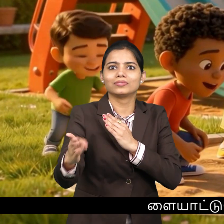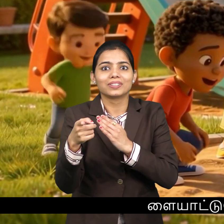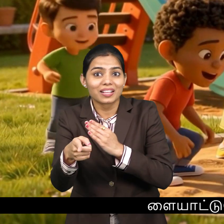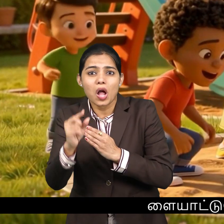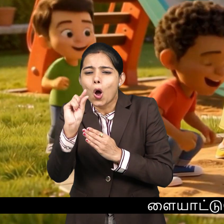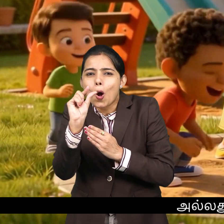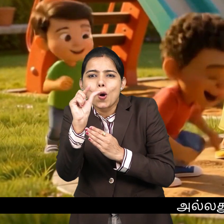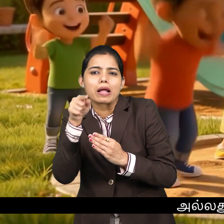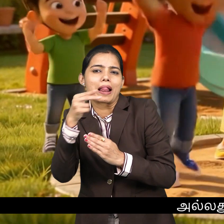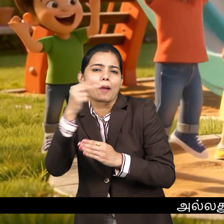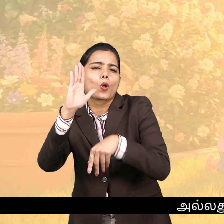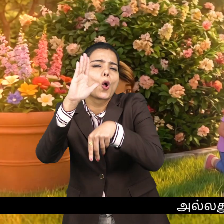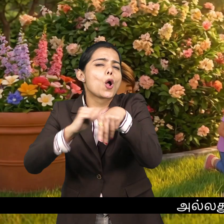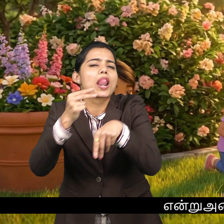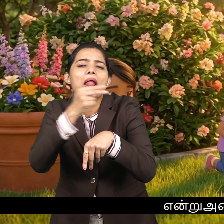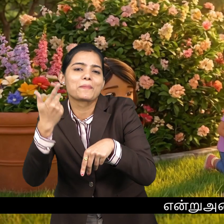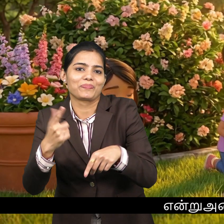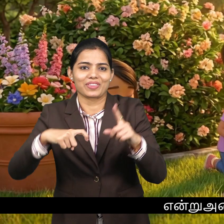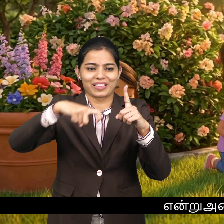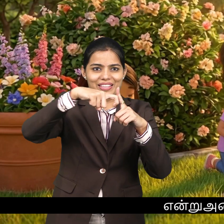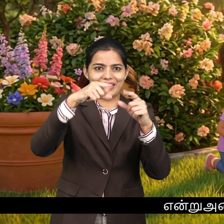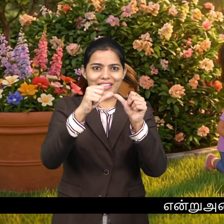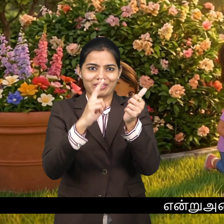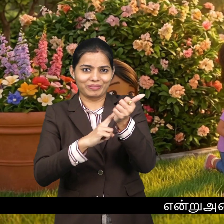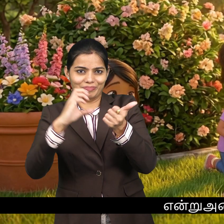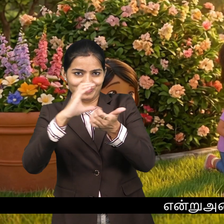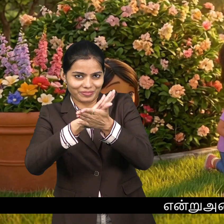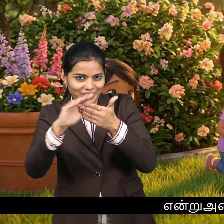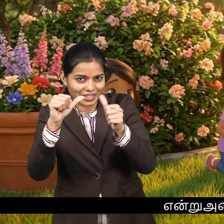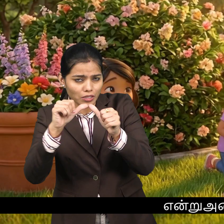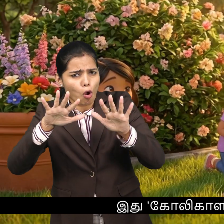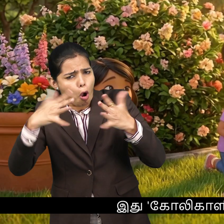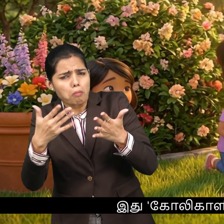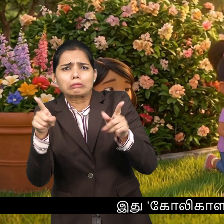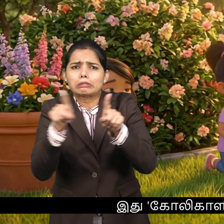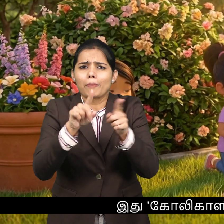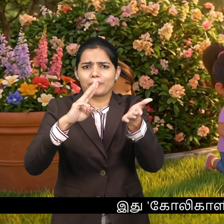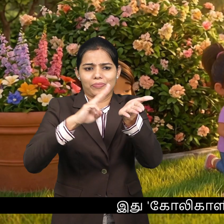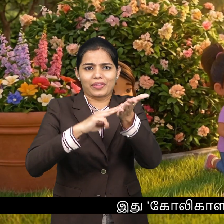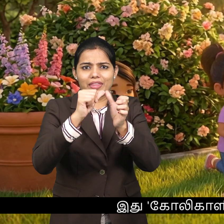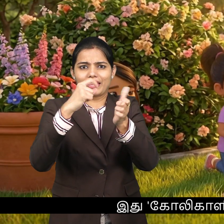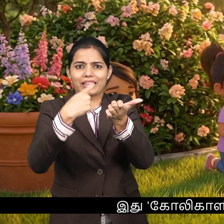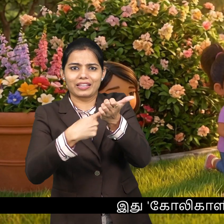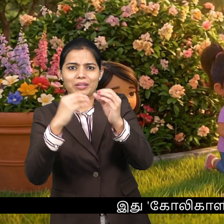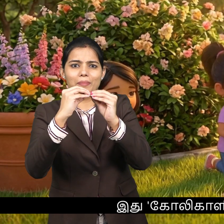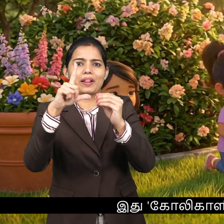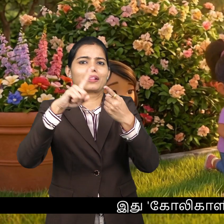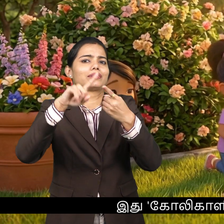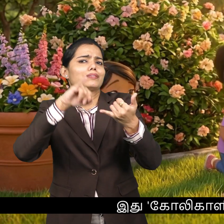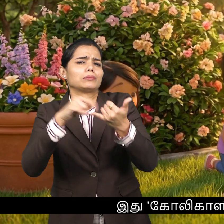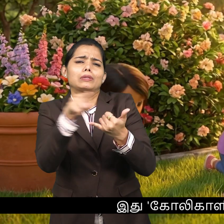பொதுவாக காஞ்சா அல்லது கோழிக்குண்டு என்று அழைக்கப்படுகிறது. இது கோழிக்காளி